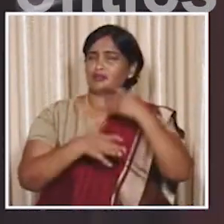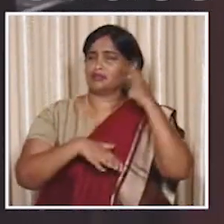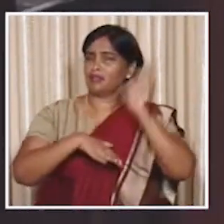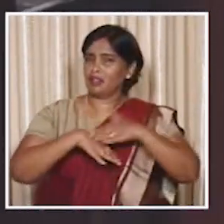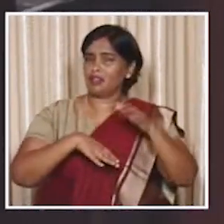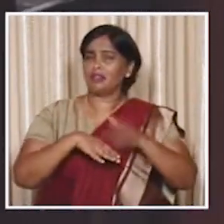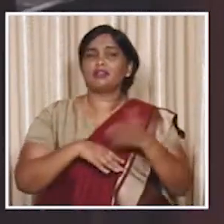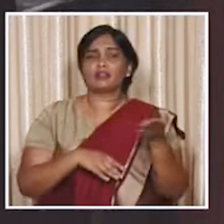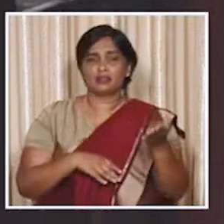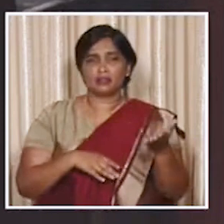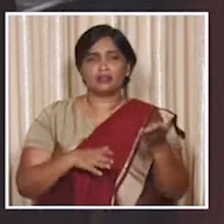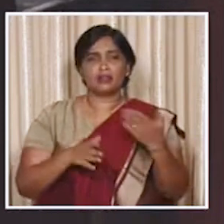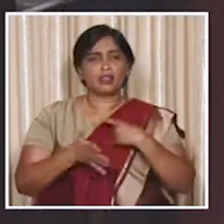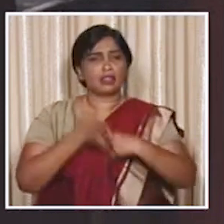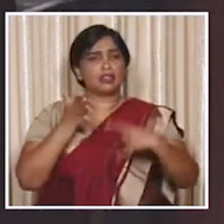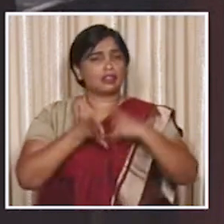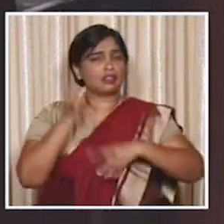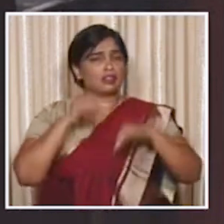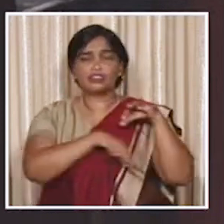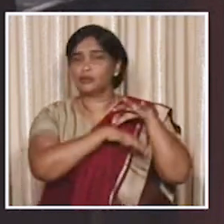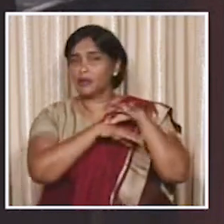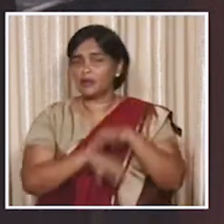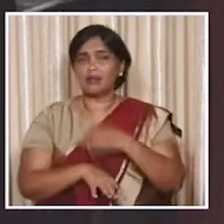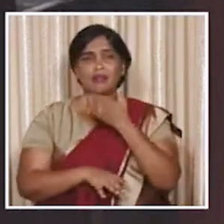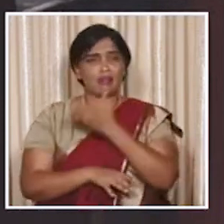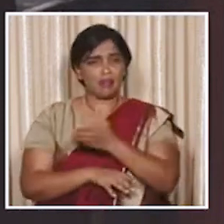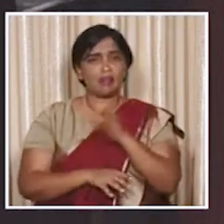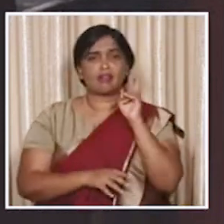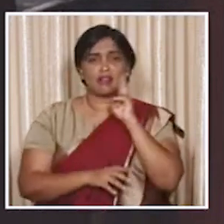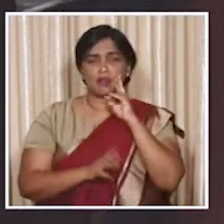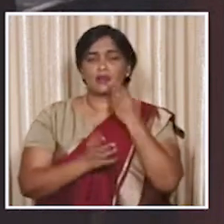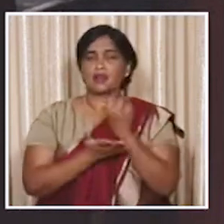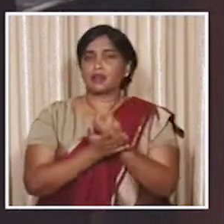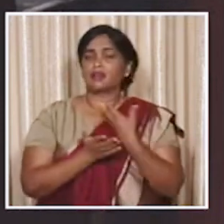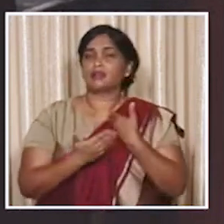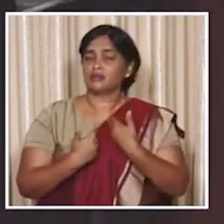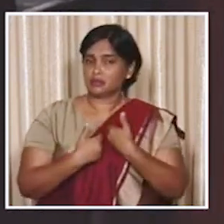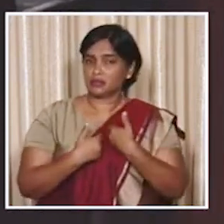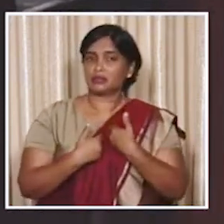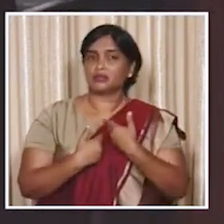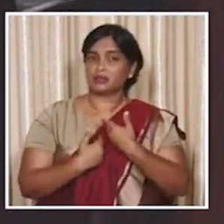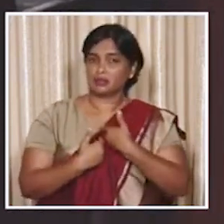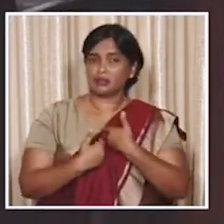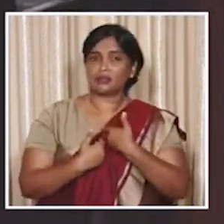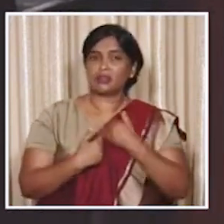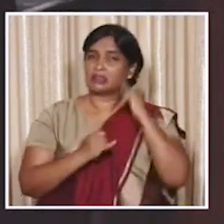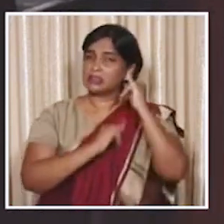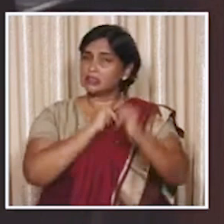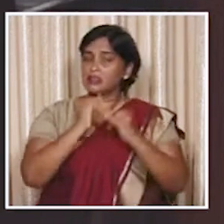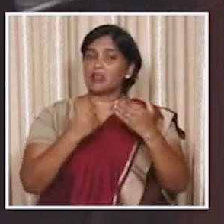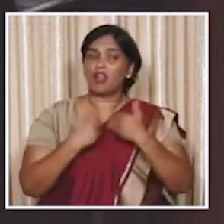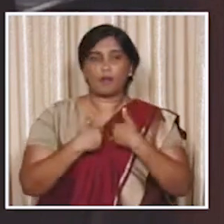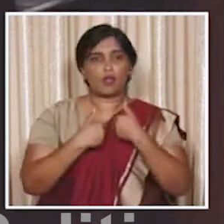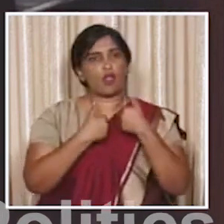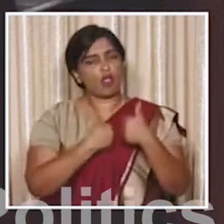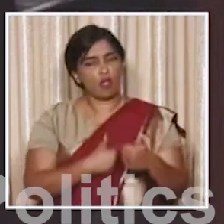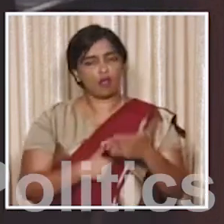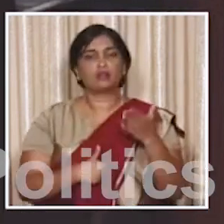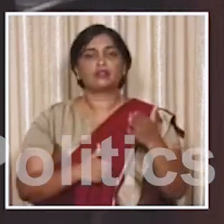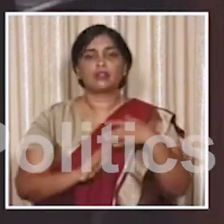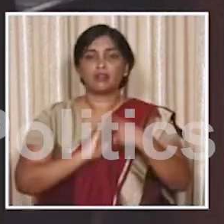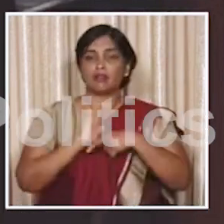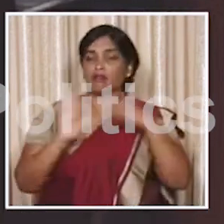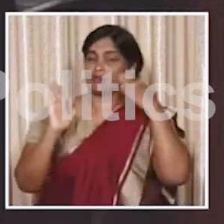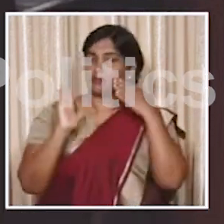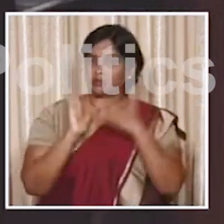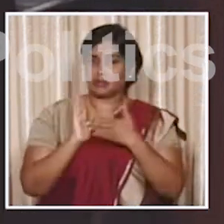කරානේ. තමන්ගේ දේශපාලන ගෙනාවන්. දැන් ශ්‍රී ලංකා පොදු ජන පෙරමුණ වෙච්ච අපිට එතුමා විවේචනයකට අපිට හොඳයි නං රට ගැන